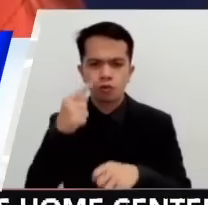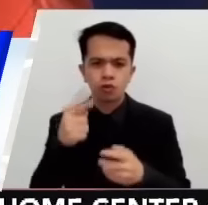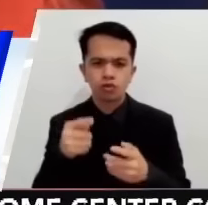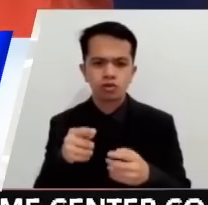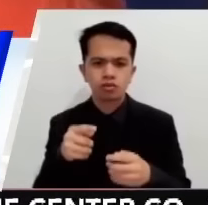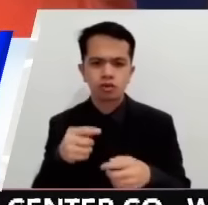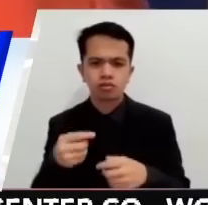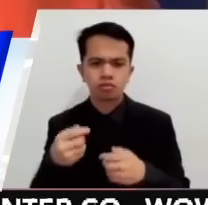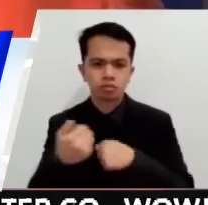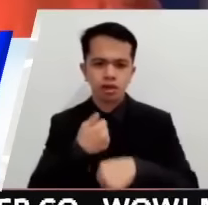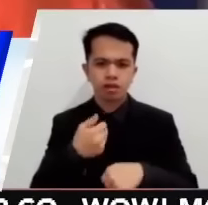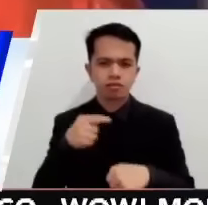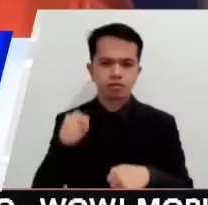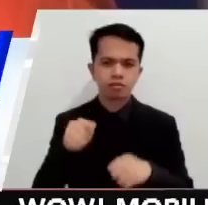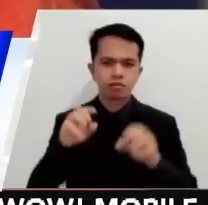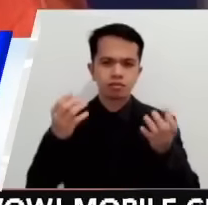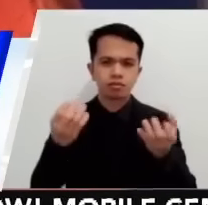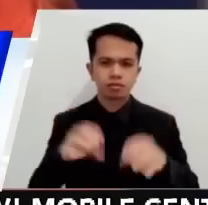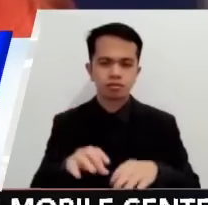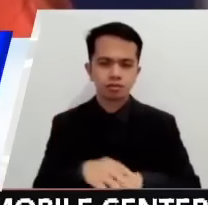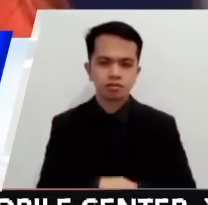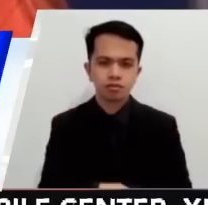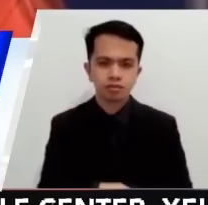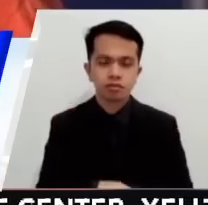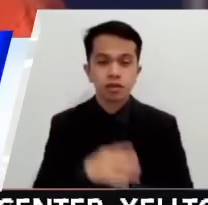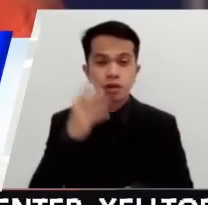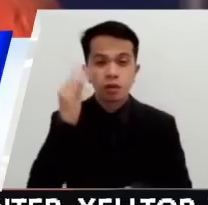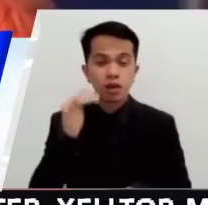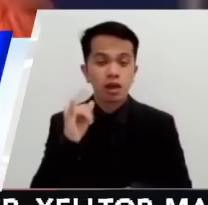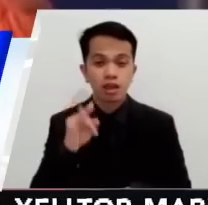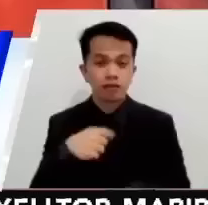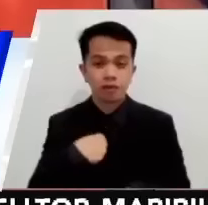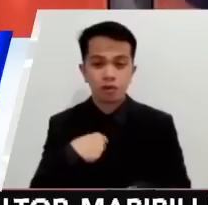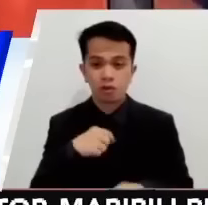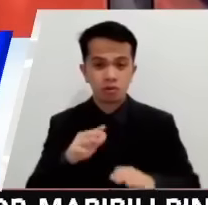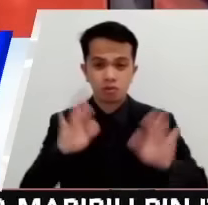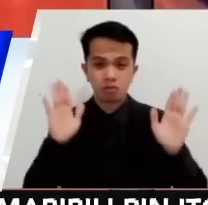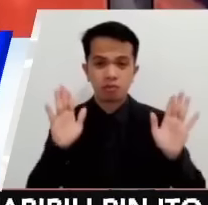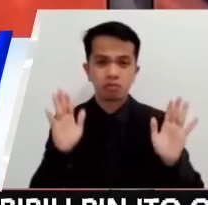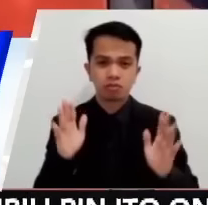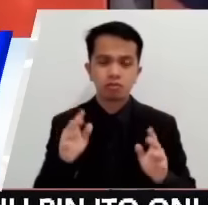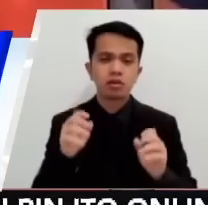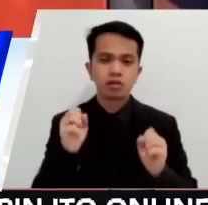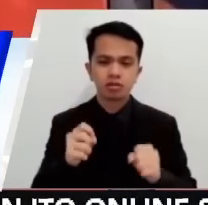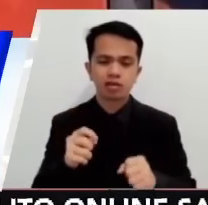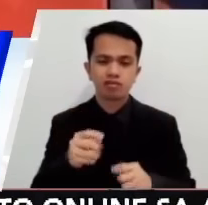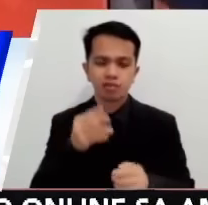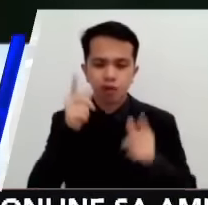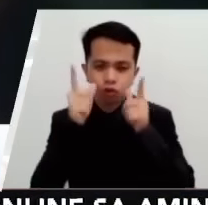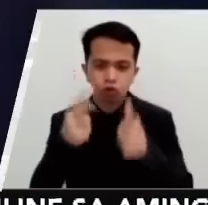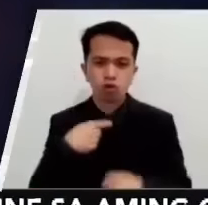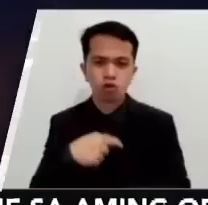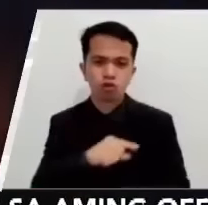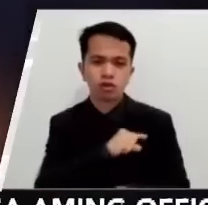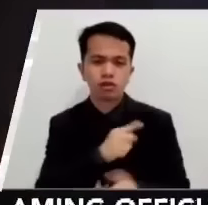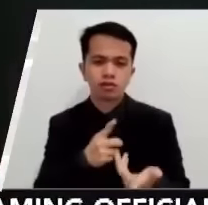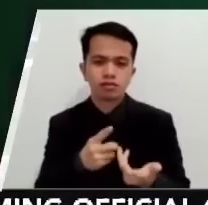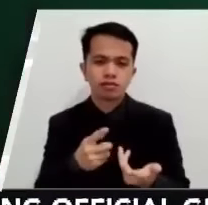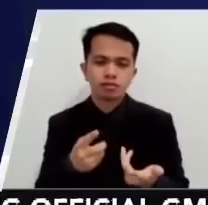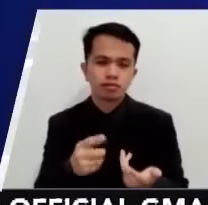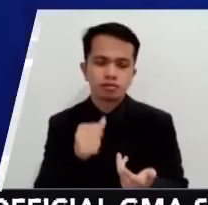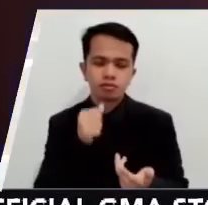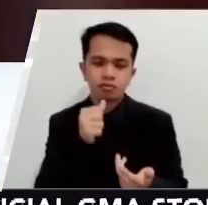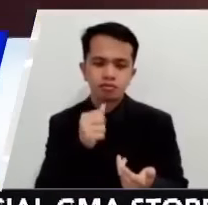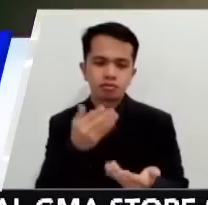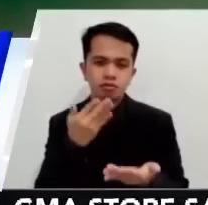kaso. Kasi kung hindi po ako susuko, magmumukha po akong guilty. Hindi po totoo mga parating nila sa akin, ma'am. Sa isa pang operasyon